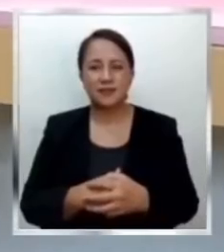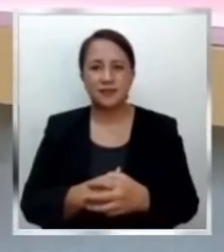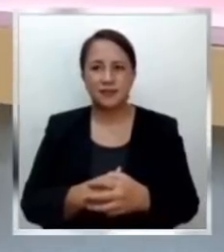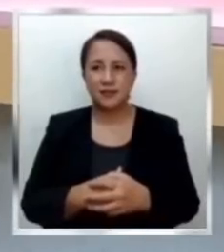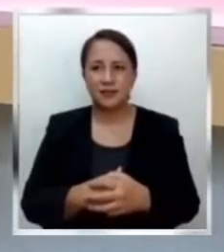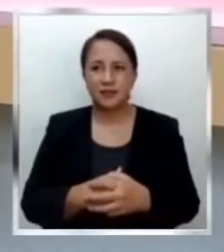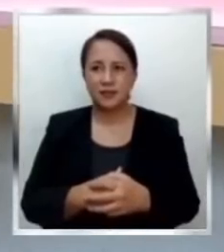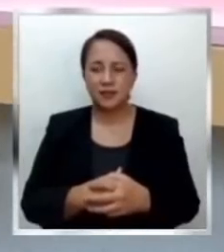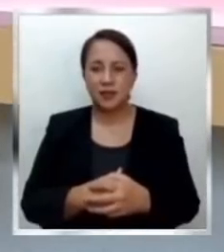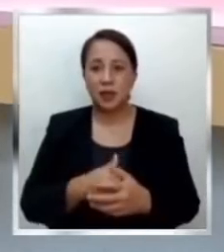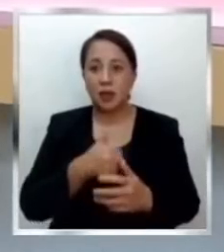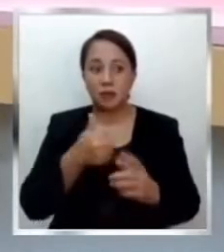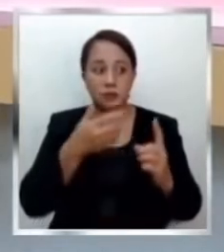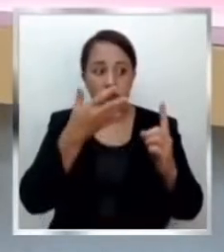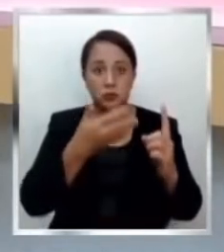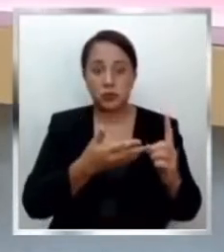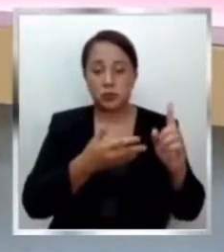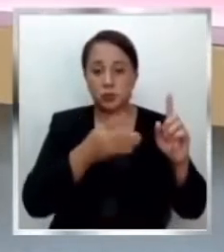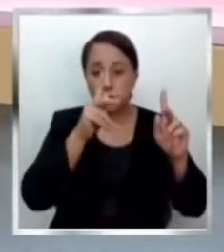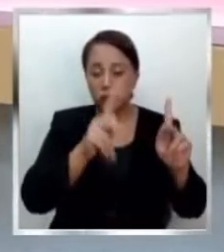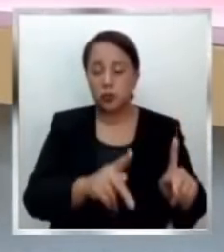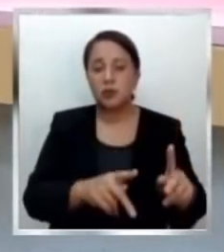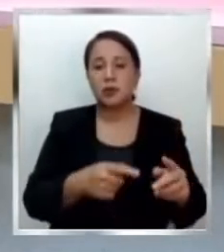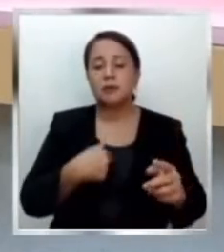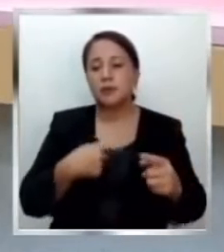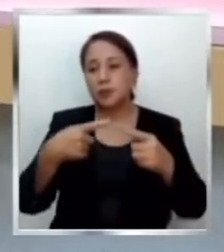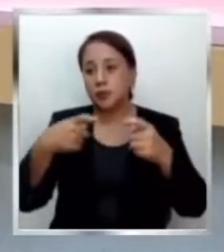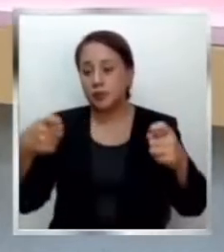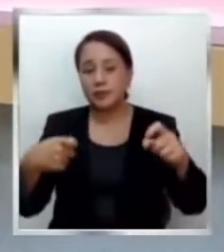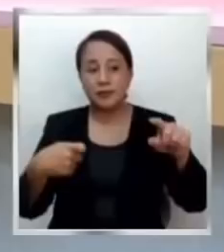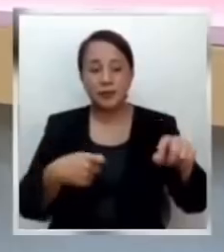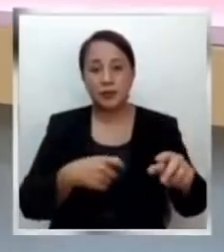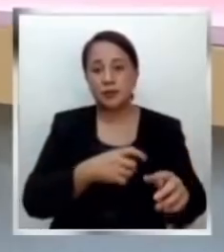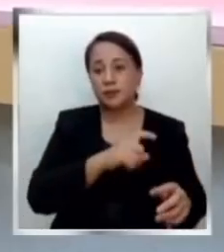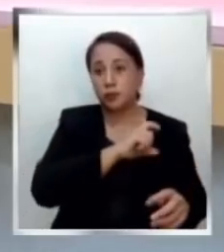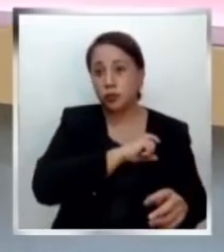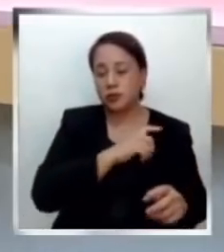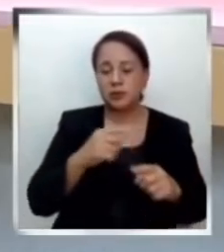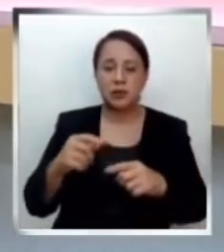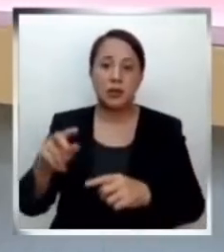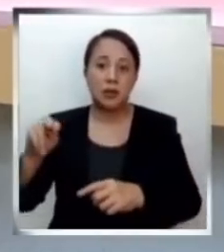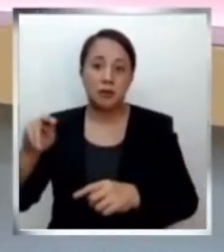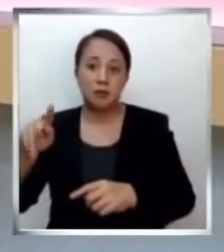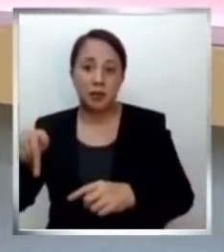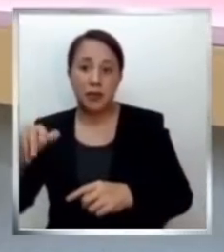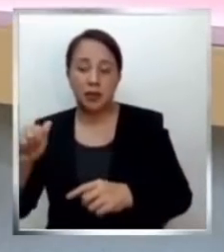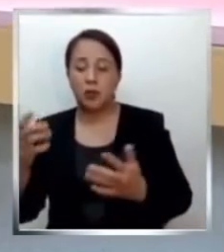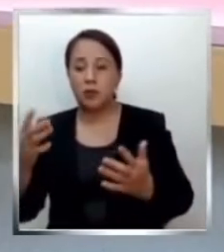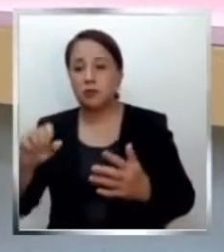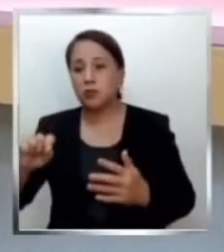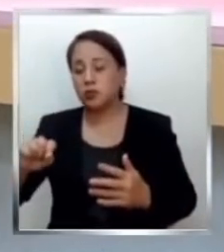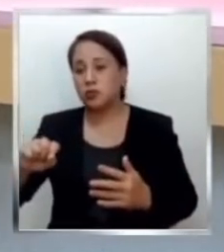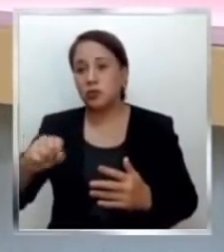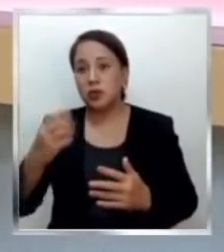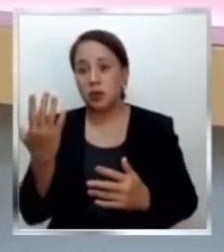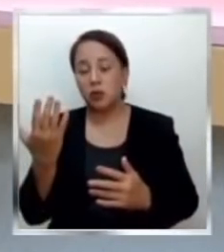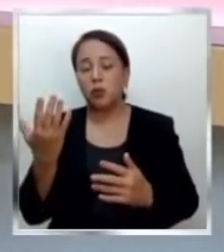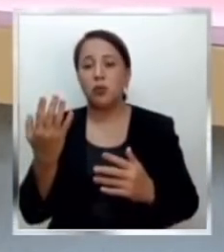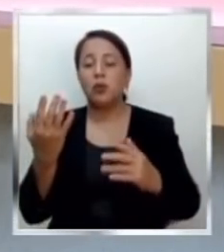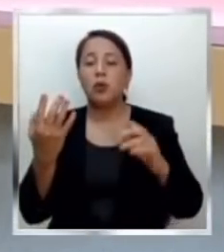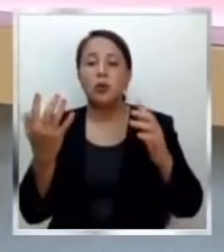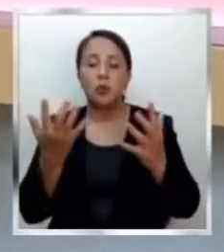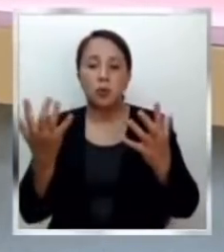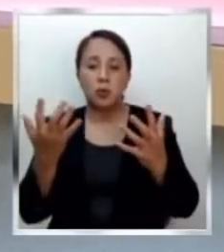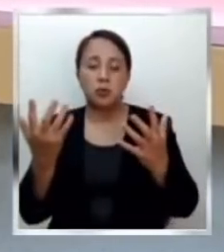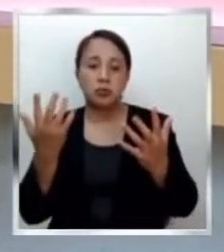Isang sibilyan ang patay sa engkwentro ng pulisya at ng mga umano'y miyembro ng New People's Army sa Surigao del Norte. Patuloy na tinutugi sa mga umano'y